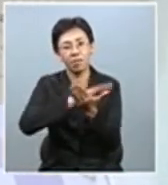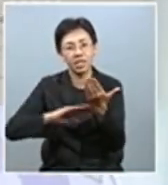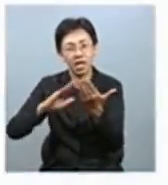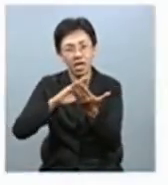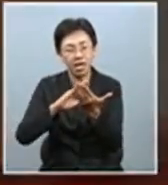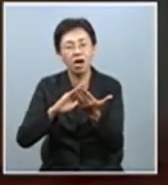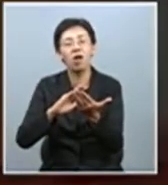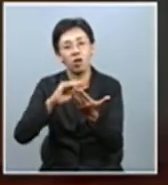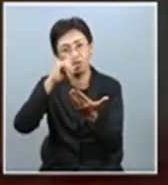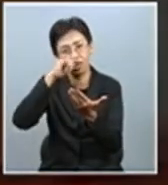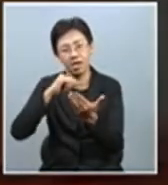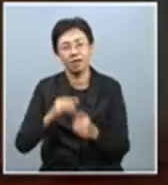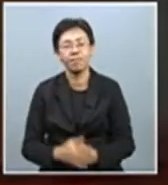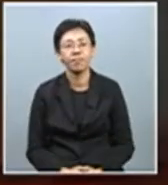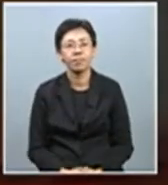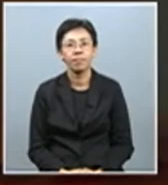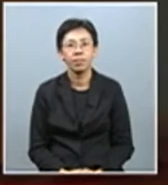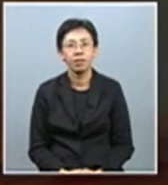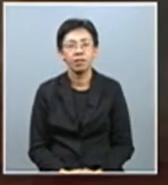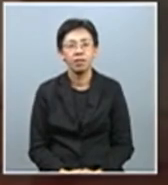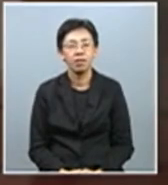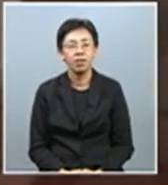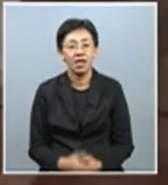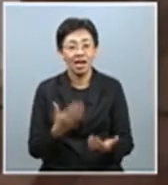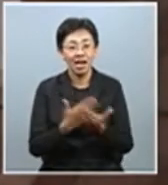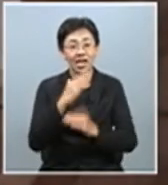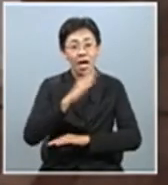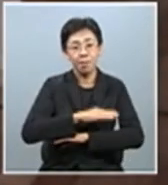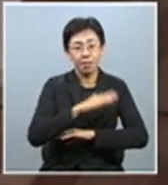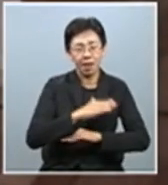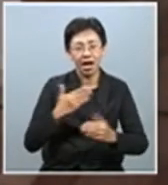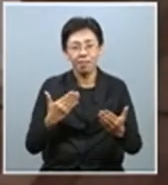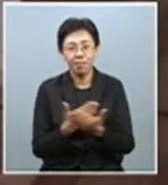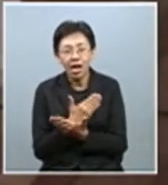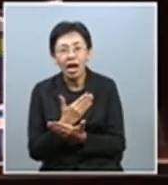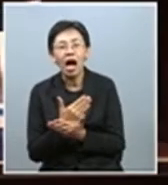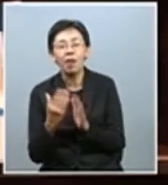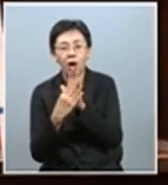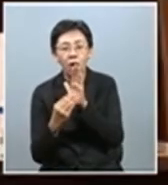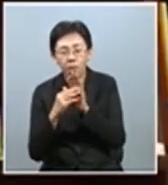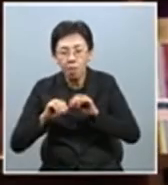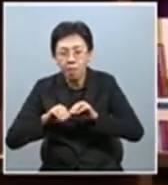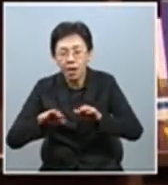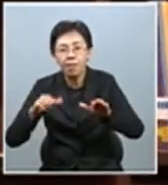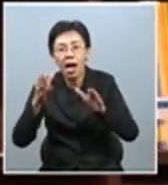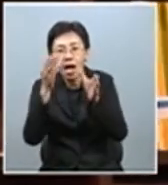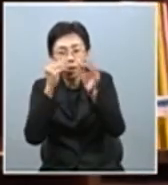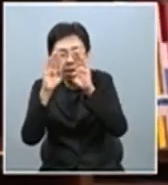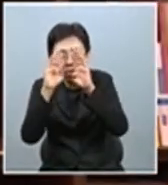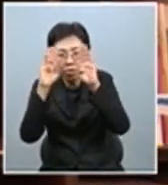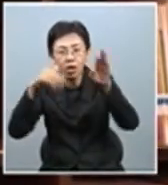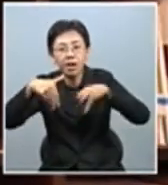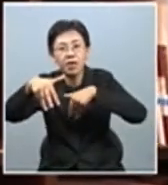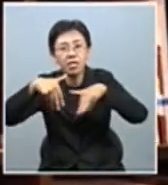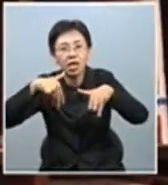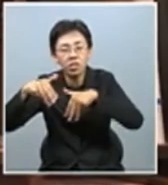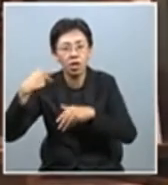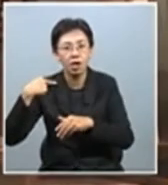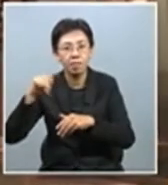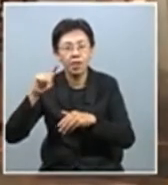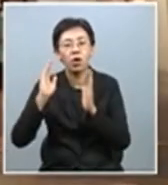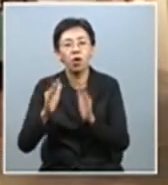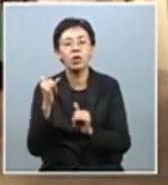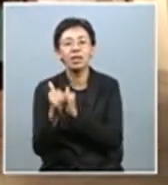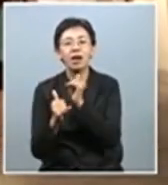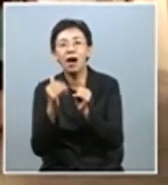ทไทยพร้อมเปลี่ยนฟังก์ชันจากการผลิตธนบัตรมาผลิตความรู้ป้อนให้กับประชาชนทั่วไปและเกิดประโยชน์สูงสุดกับผู้มาเยือนครับ